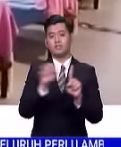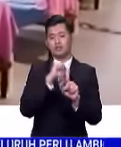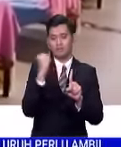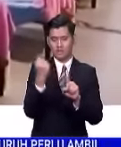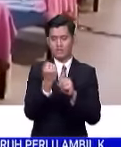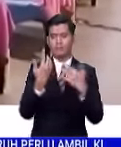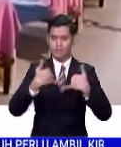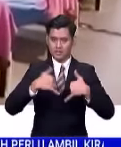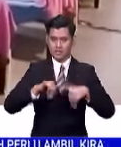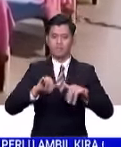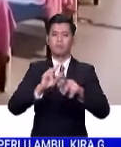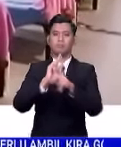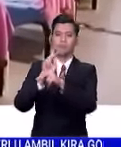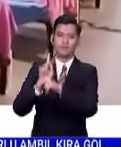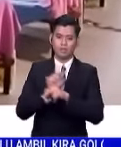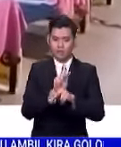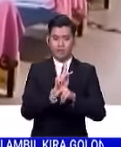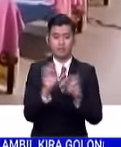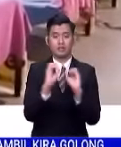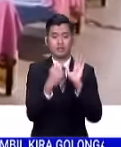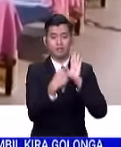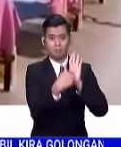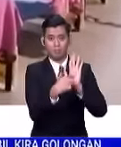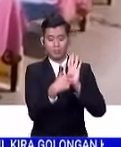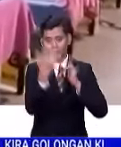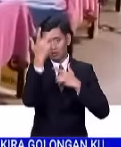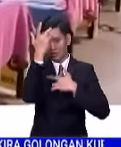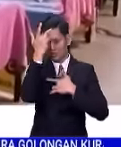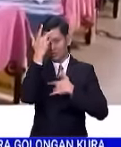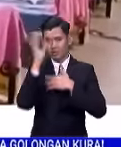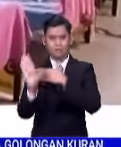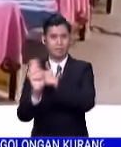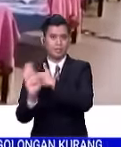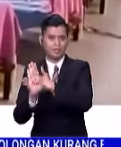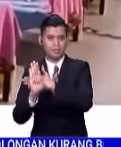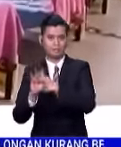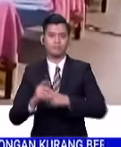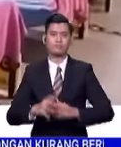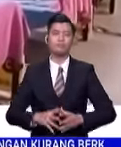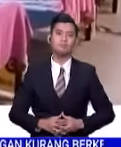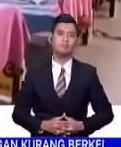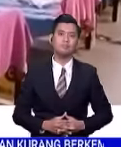masih terkawal dan tidak menunjukkan sebarang simptom yang memperhaya.